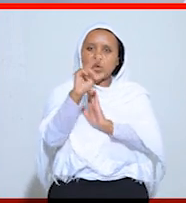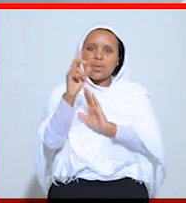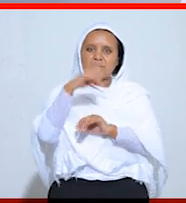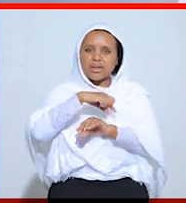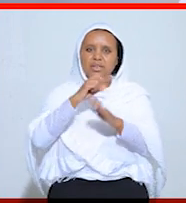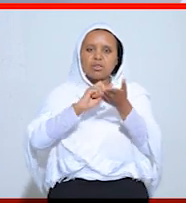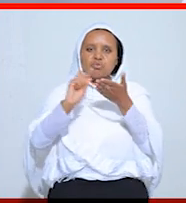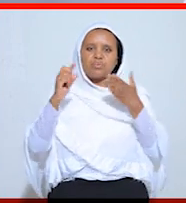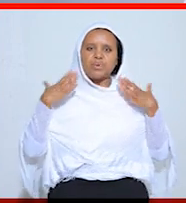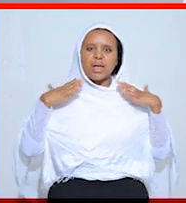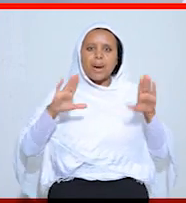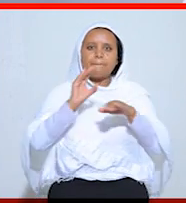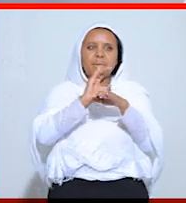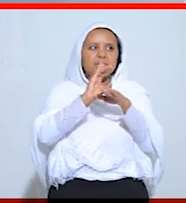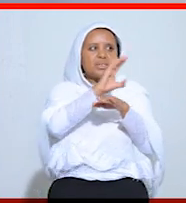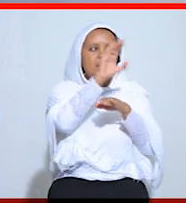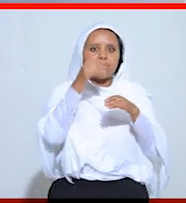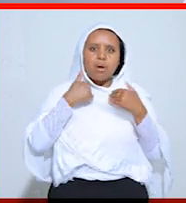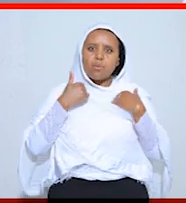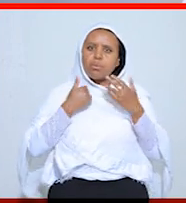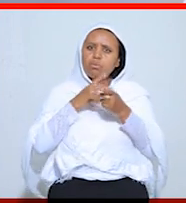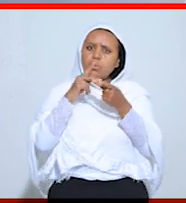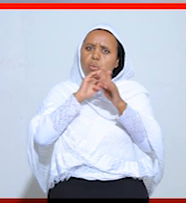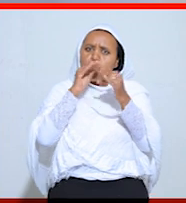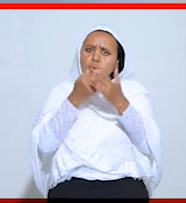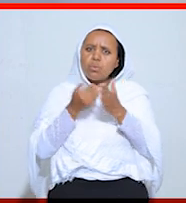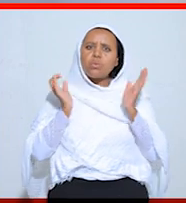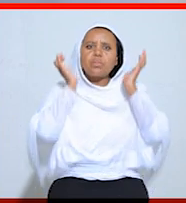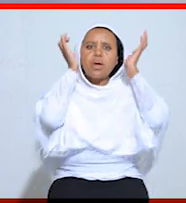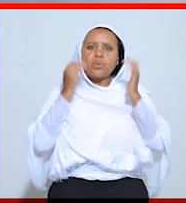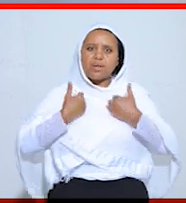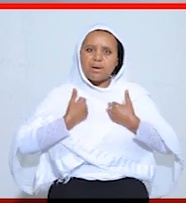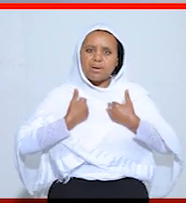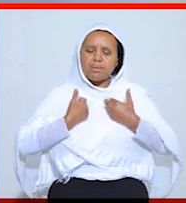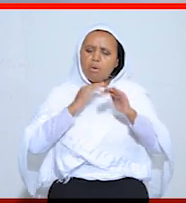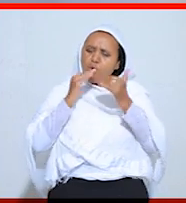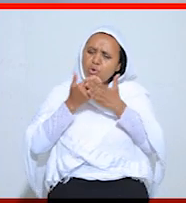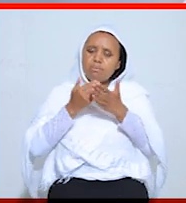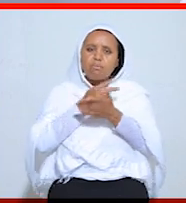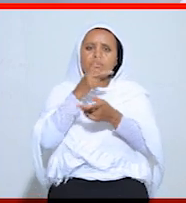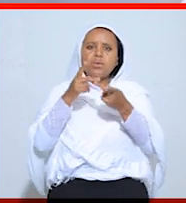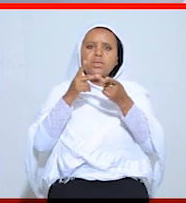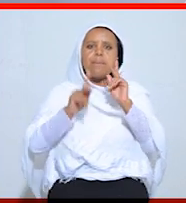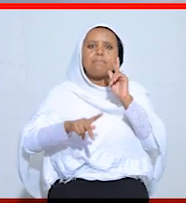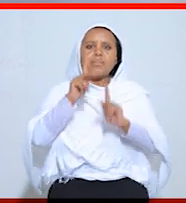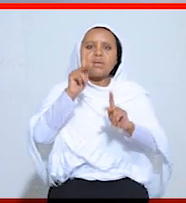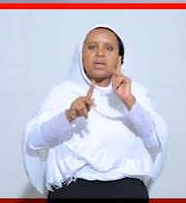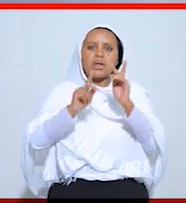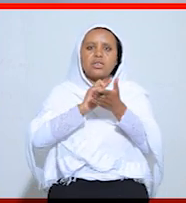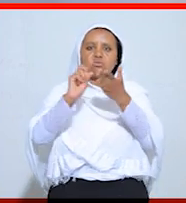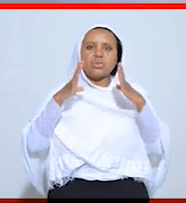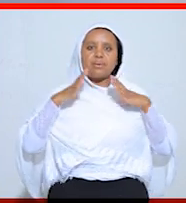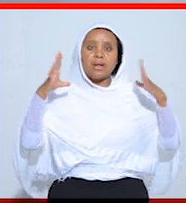12 ቀን የቅዱስ ሚካኤል አብያተ ክርስቲያናት ባሉበት ቦታ ሁሉ ታቦት አለ። በሁሉም ቦታ